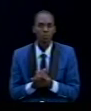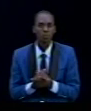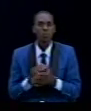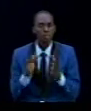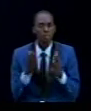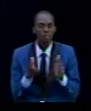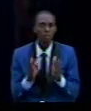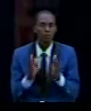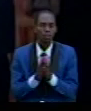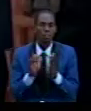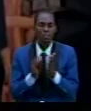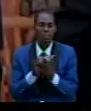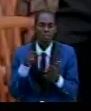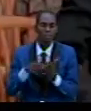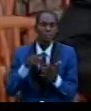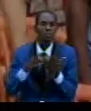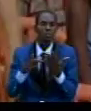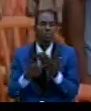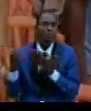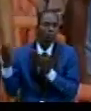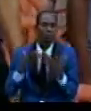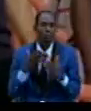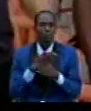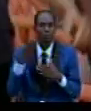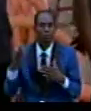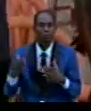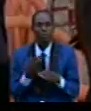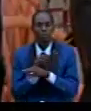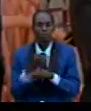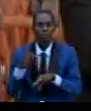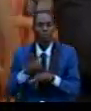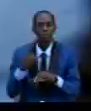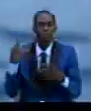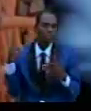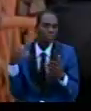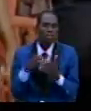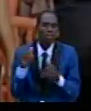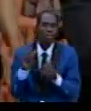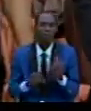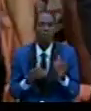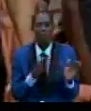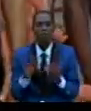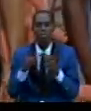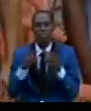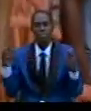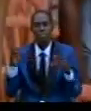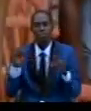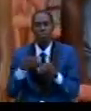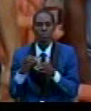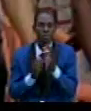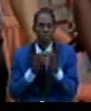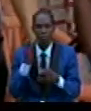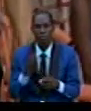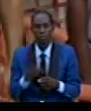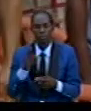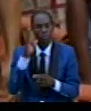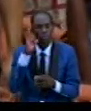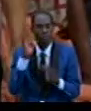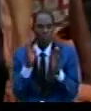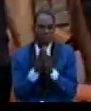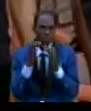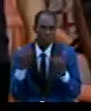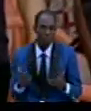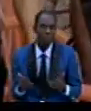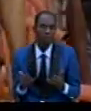bring total freedom from every plan of the enemy in Jesus' name. Nous voulons prier maintenant. We are going to pray now. Et demander à ce que